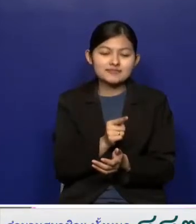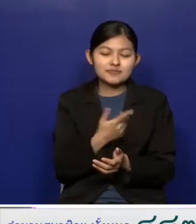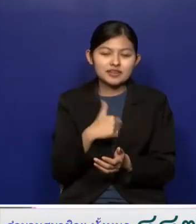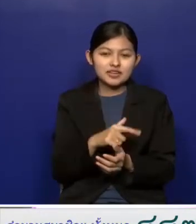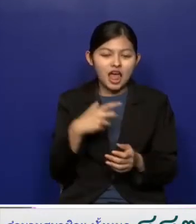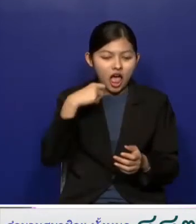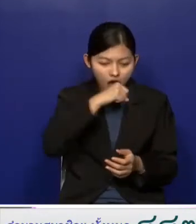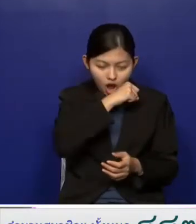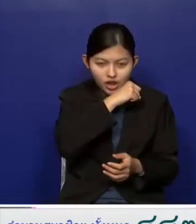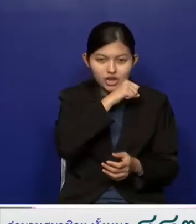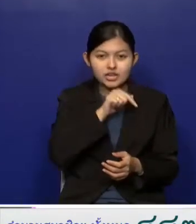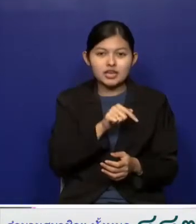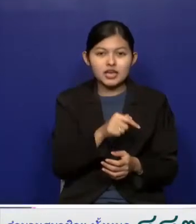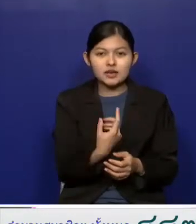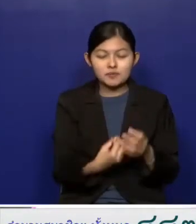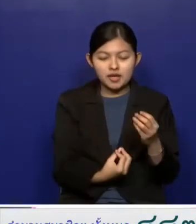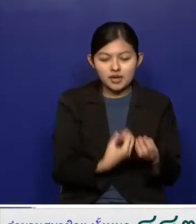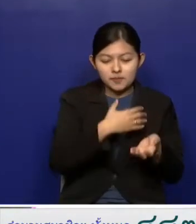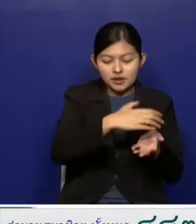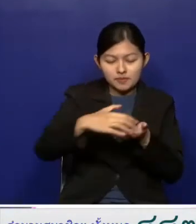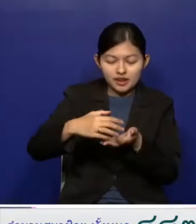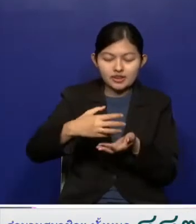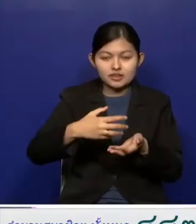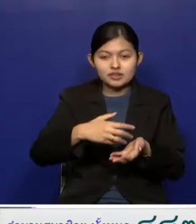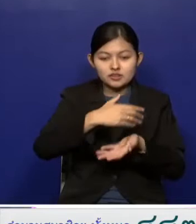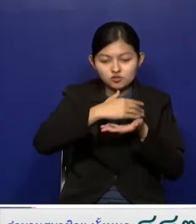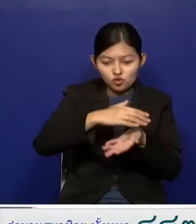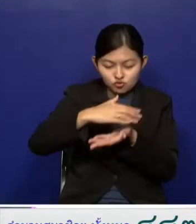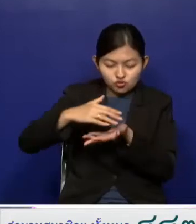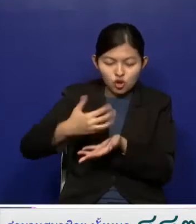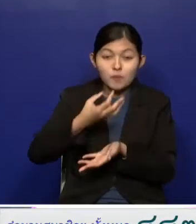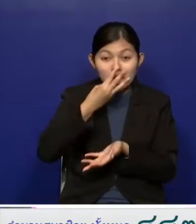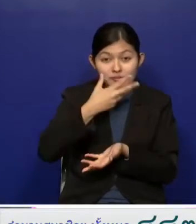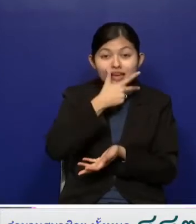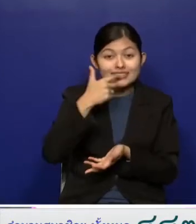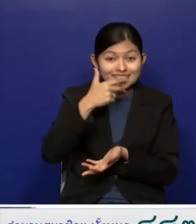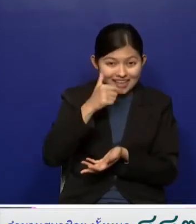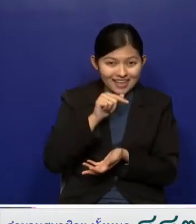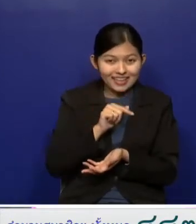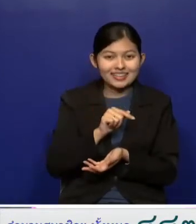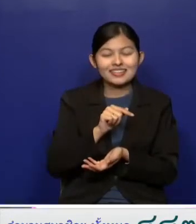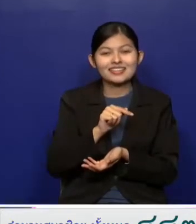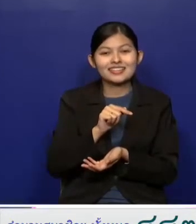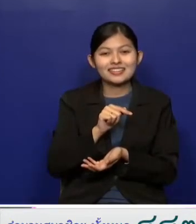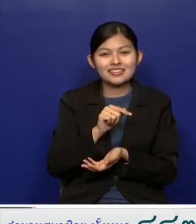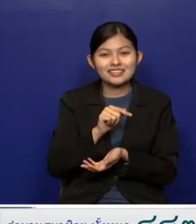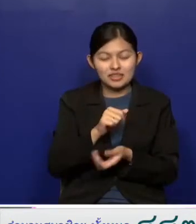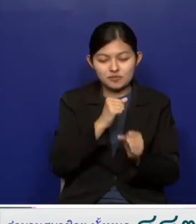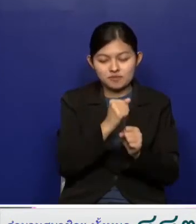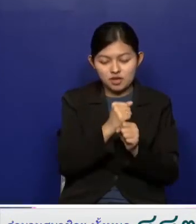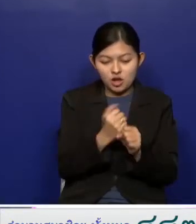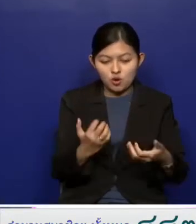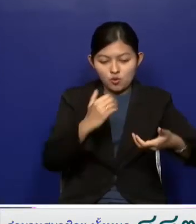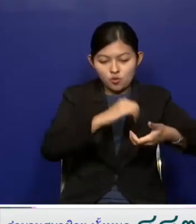ำอ้อยไปผลิตเป็นน้ำตาลทรายนั่นก็คือสิ่งที่เป็นการทำงานร่วมกัน